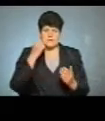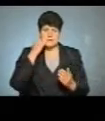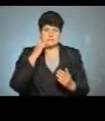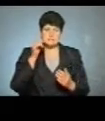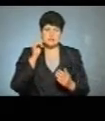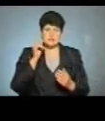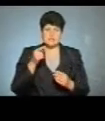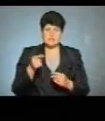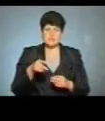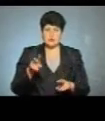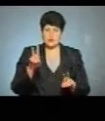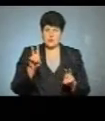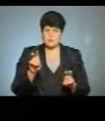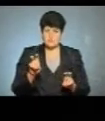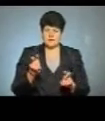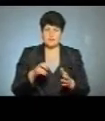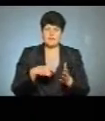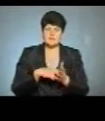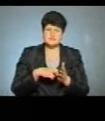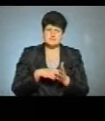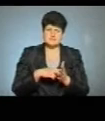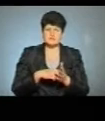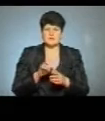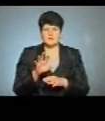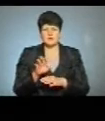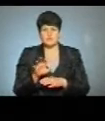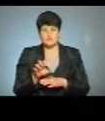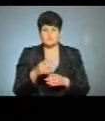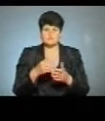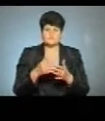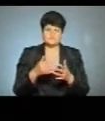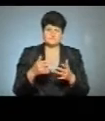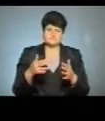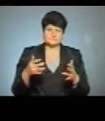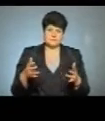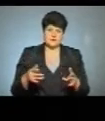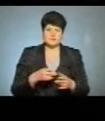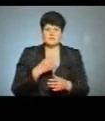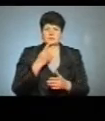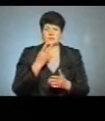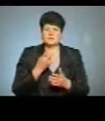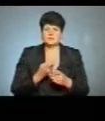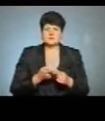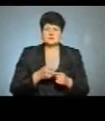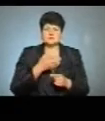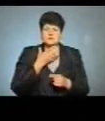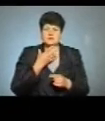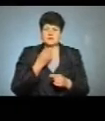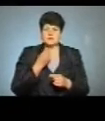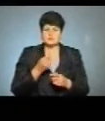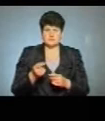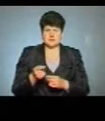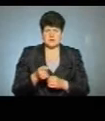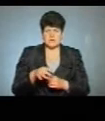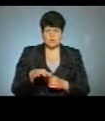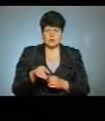Тернопіль», листівки, фотографії, речові матеріали, які засвідчують цей красивий ошатний Тернопіль